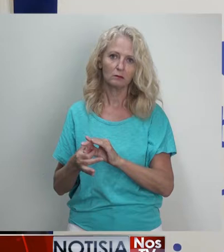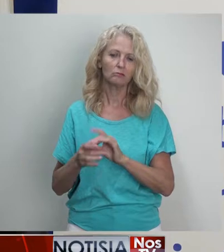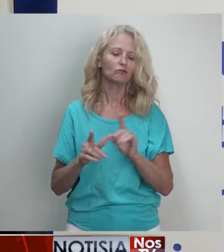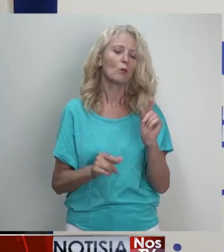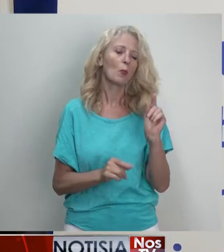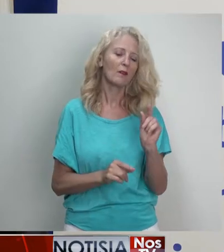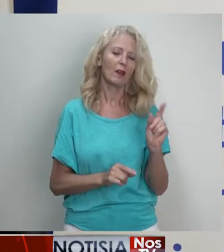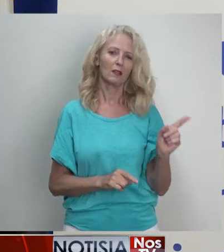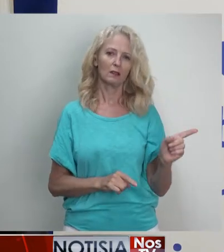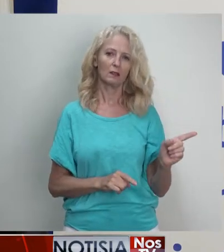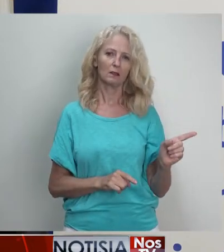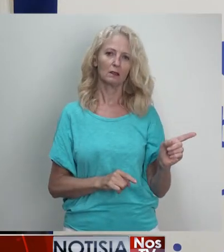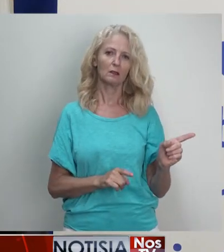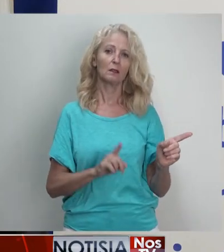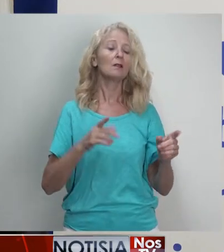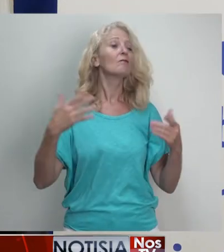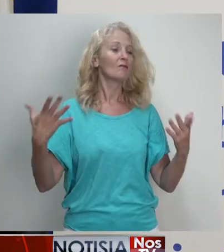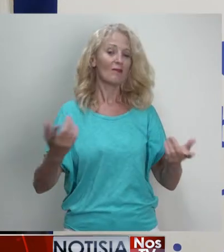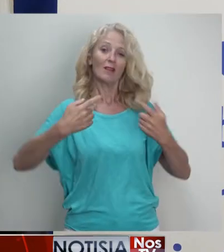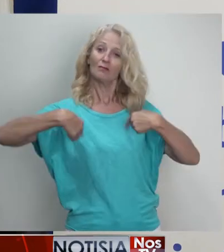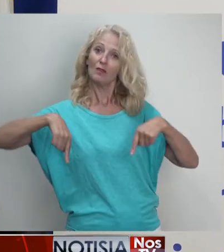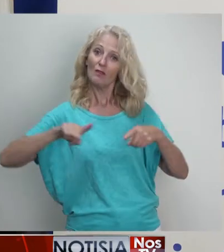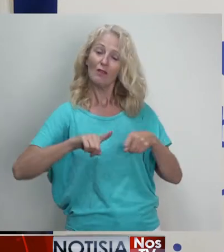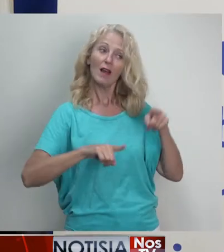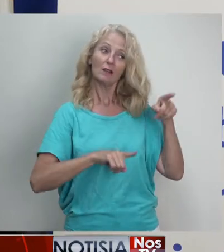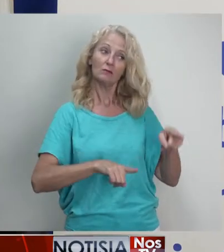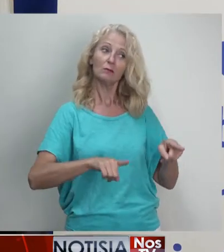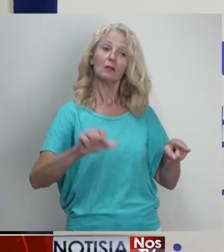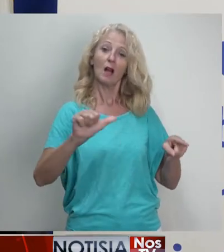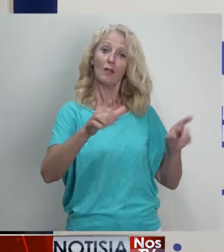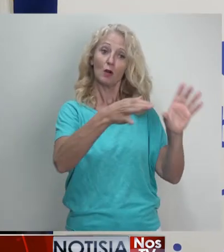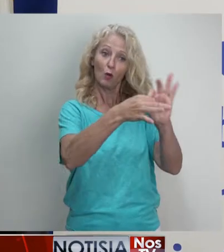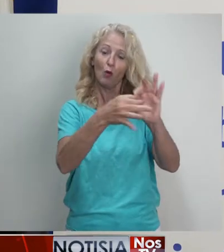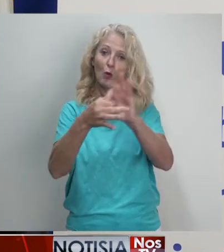contacten in de directe omgeving van deze persoon verder onderzocht.